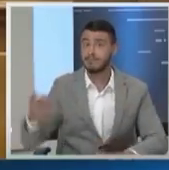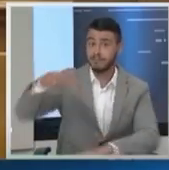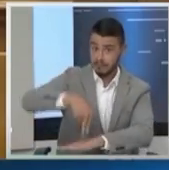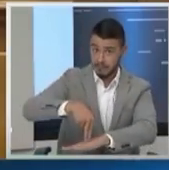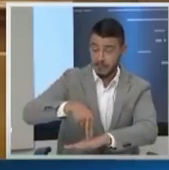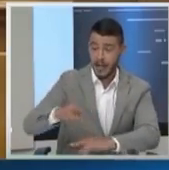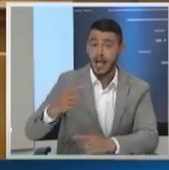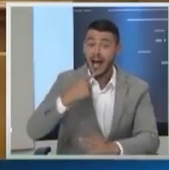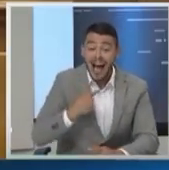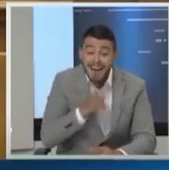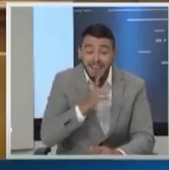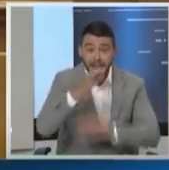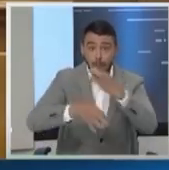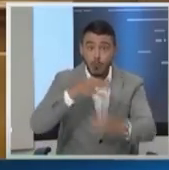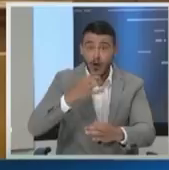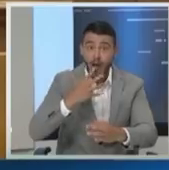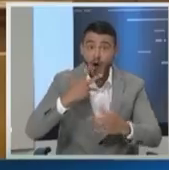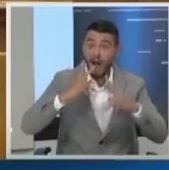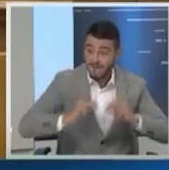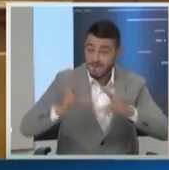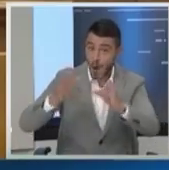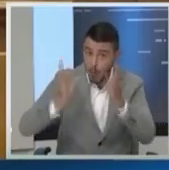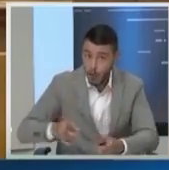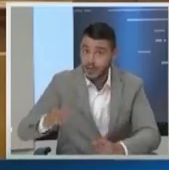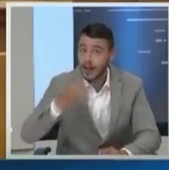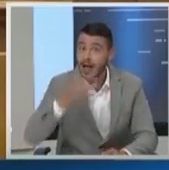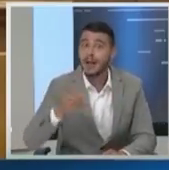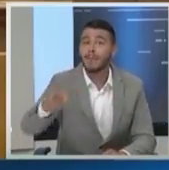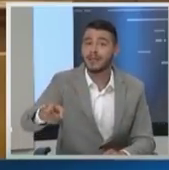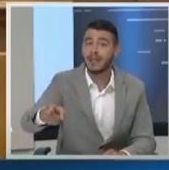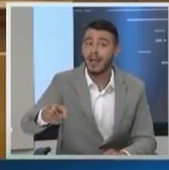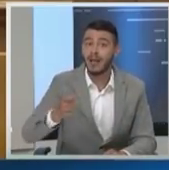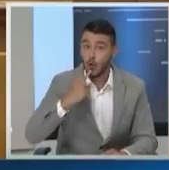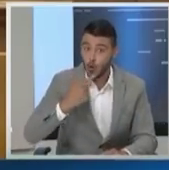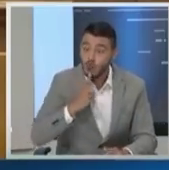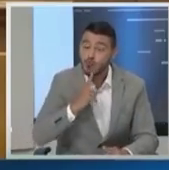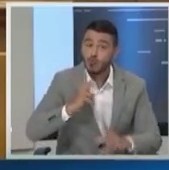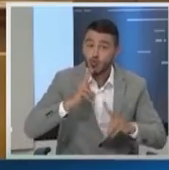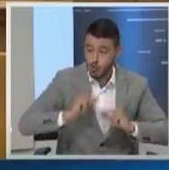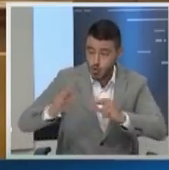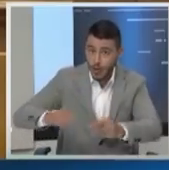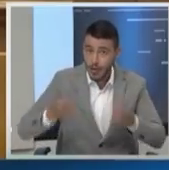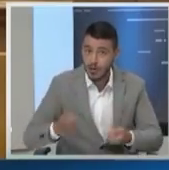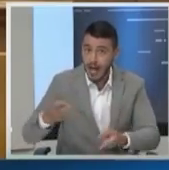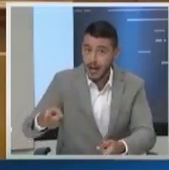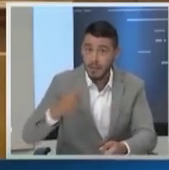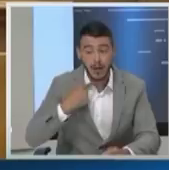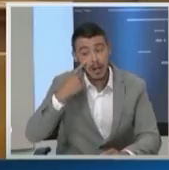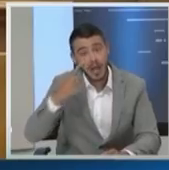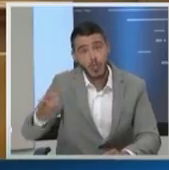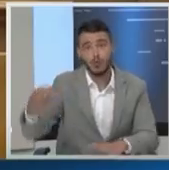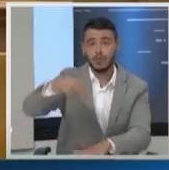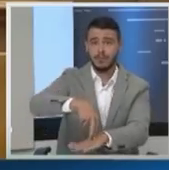ίδιο? Κάντε το αν έχετε. Μπορείτε να ισχυριστείτε εσείς, κύριε Μητσοτάκη, ότι